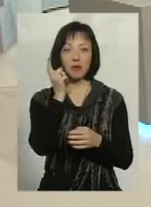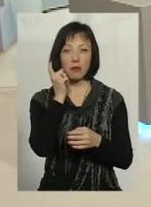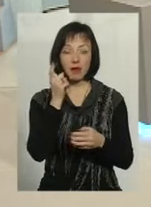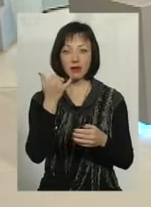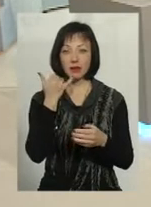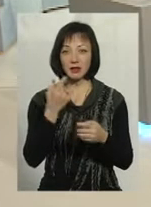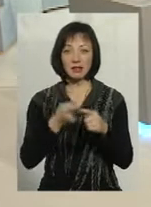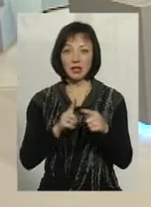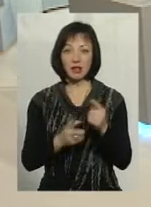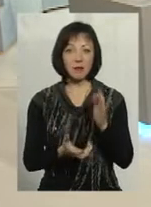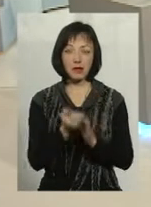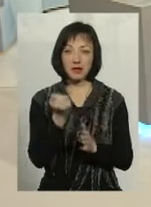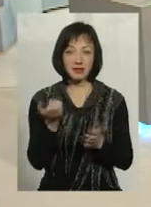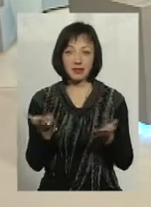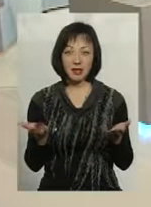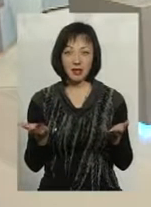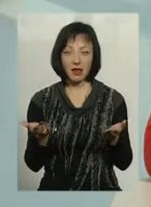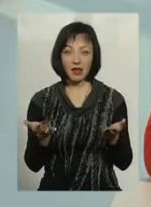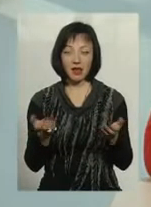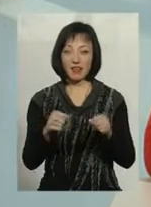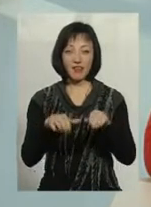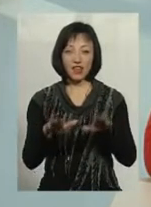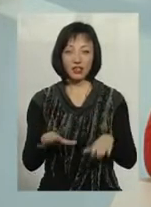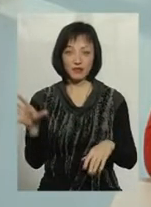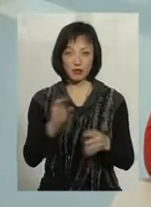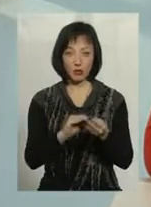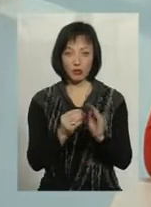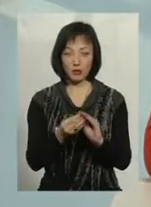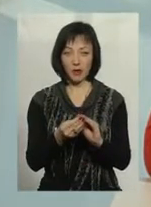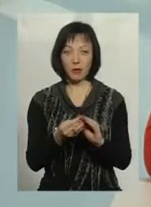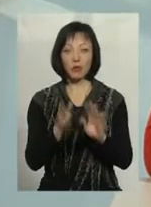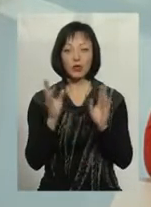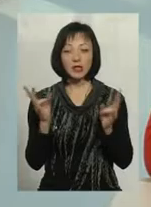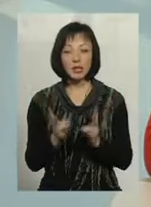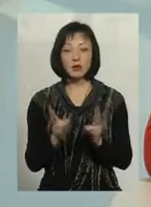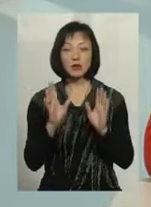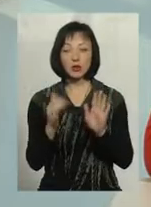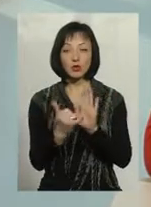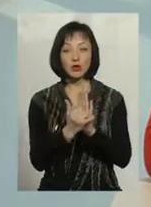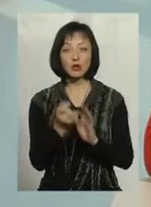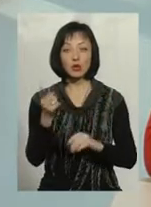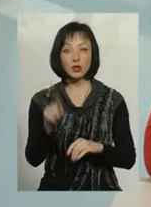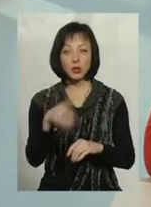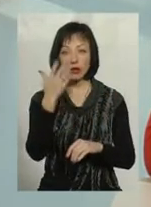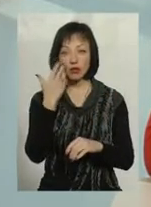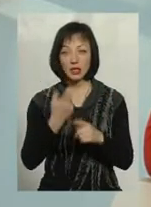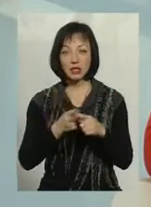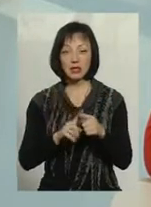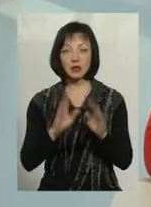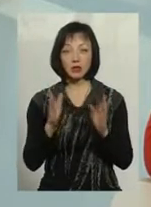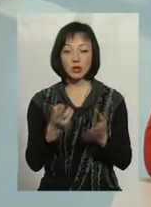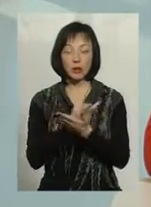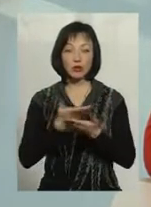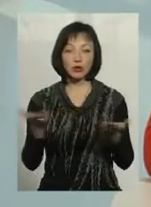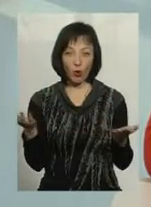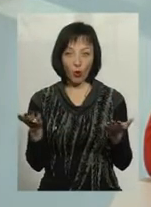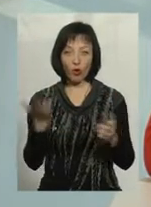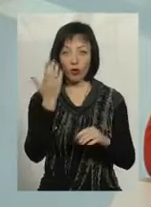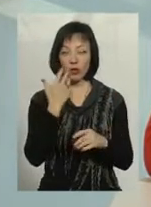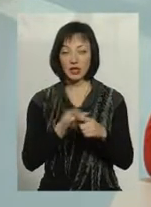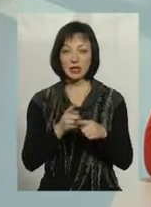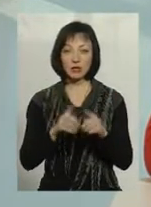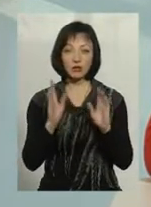цього все-таки підприємця. Послухайте, ми неправильно ставимо взагалі от запитання. Да? Ми маємо сказати, можна